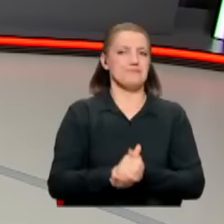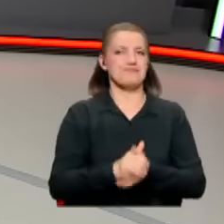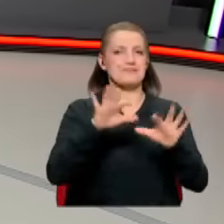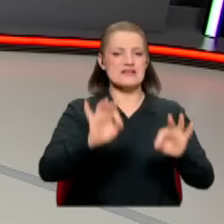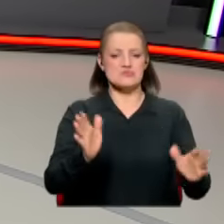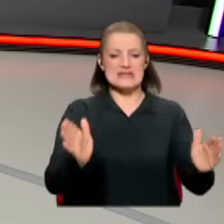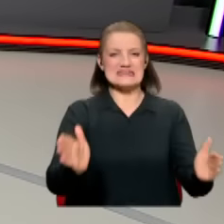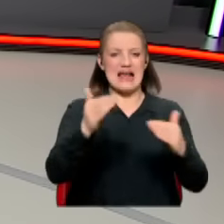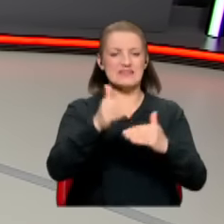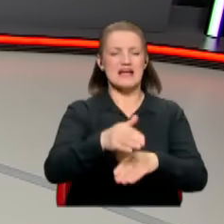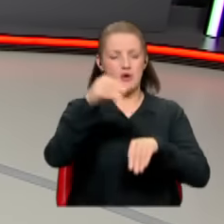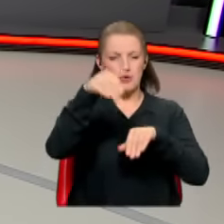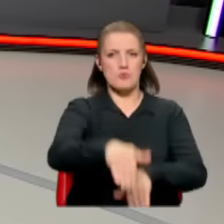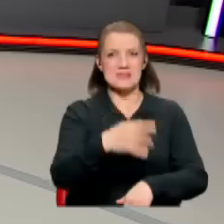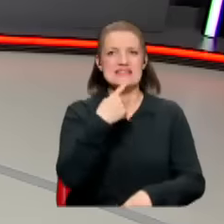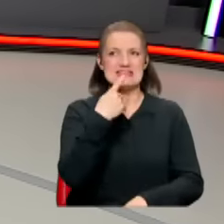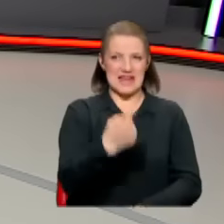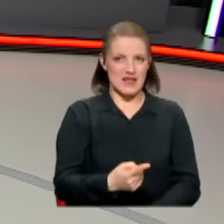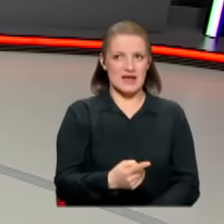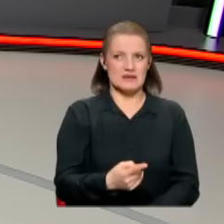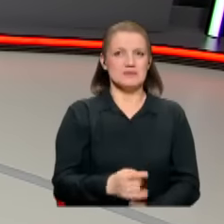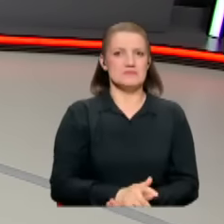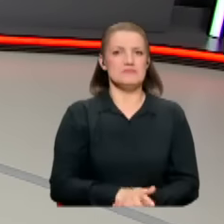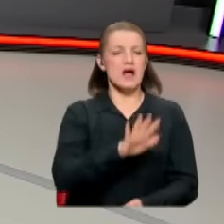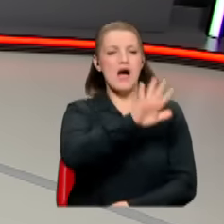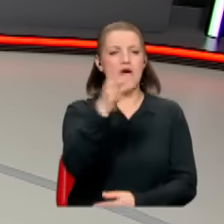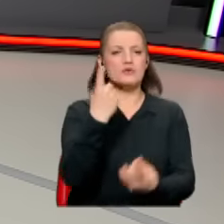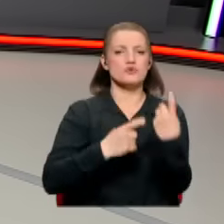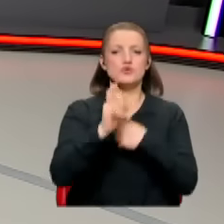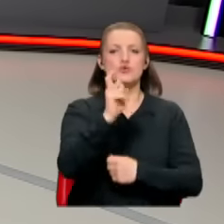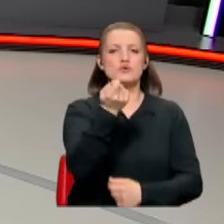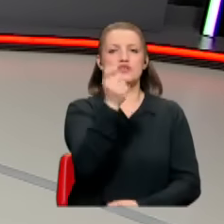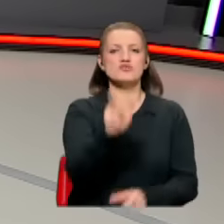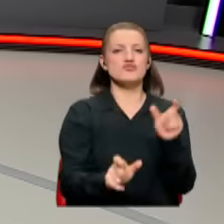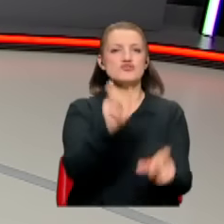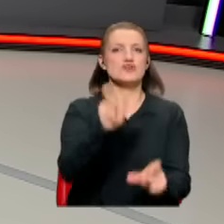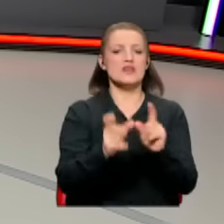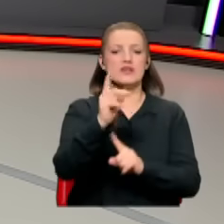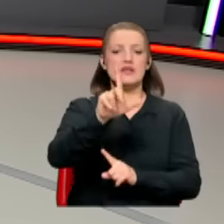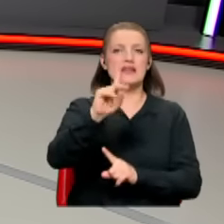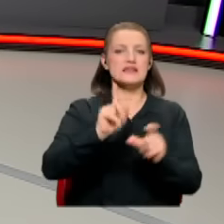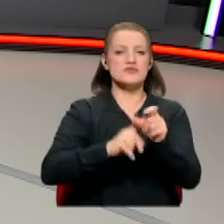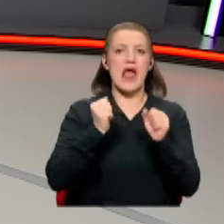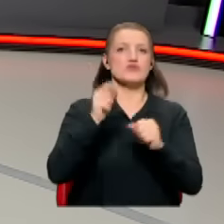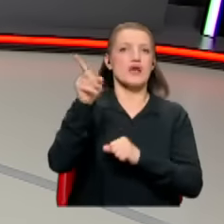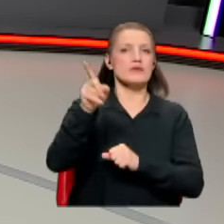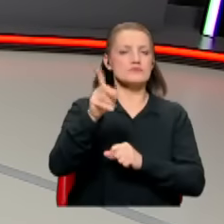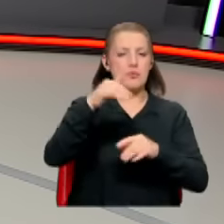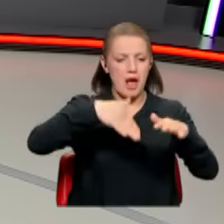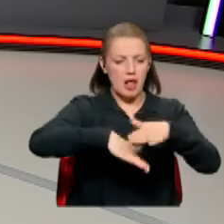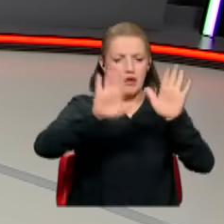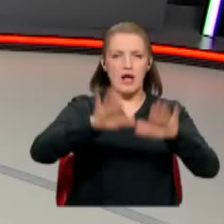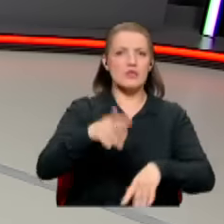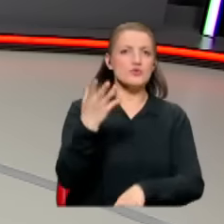Şimdi sandığa gömüyor muyuz derken mesela herkes soruyor 9 işçi ne oldu İliç'te diye. Onları